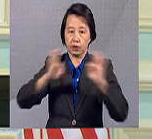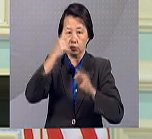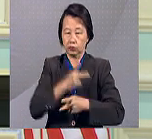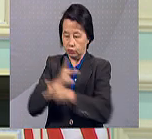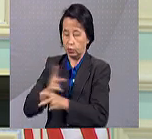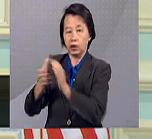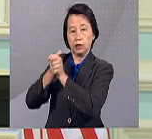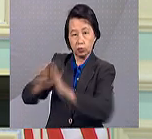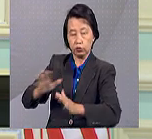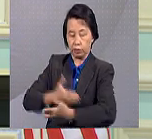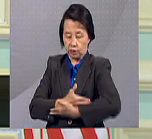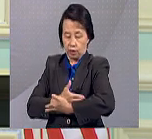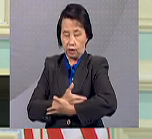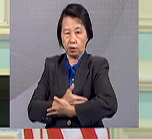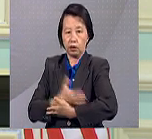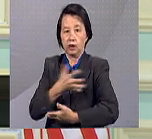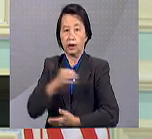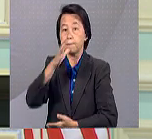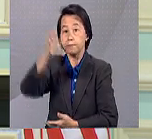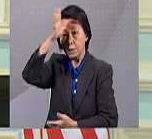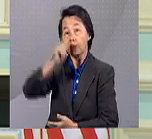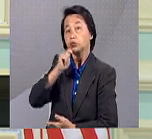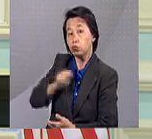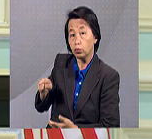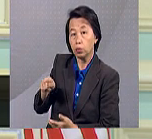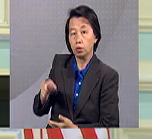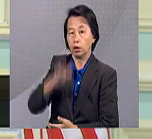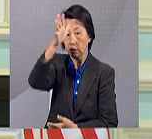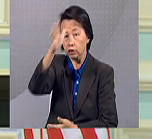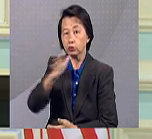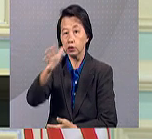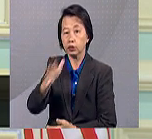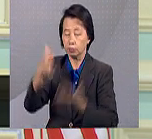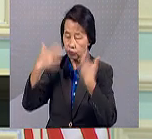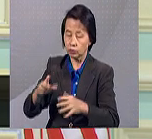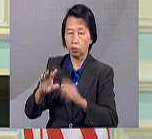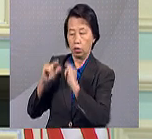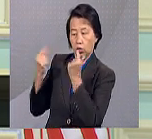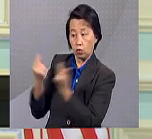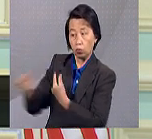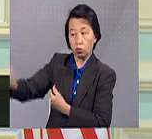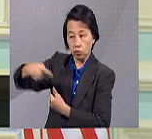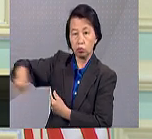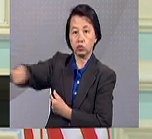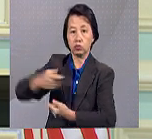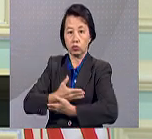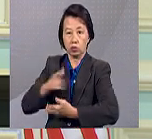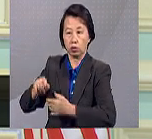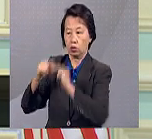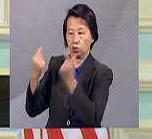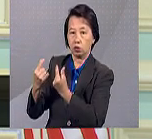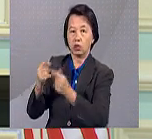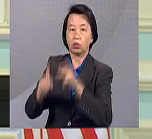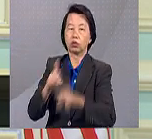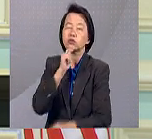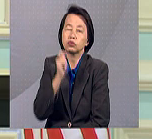menjaga keselamatan anak dan ibu bapa serta atuk nenek kita yang tergolong dalam kategori